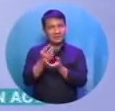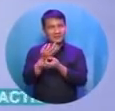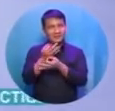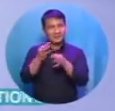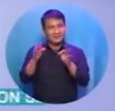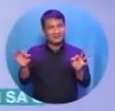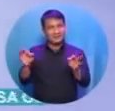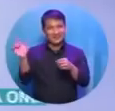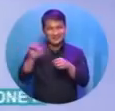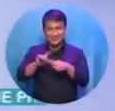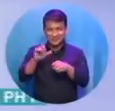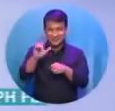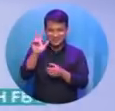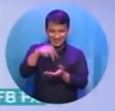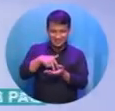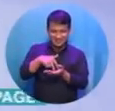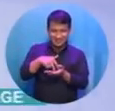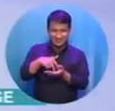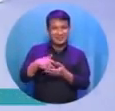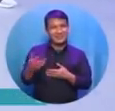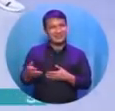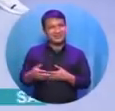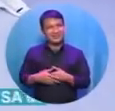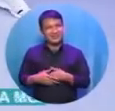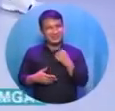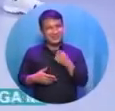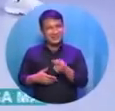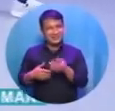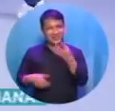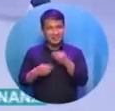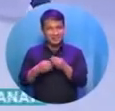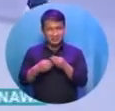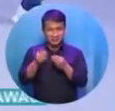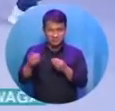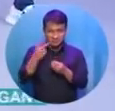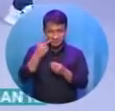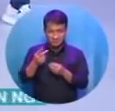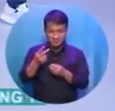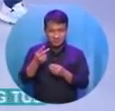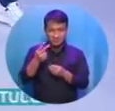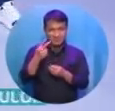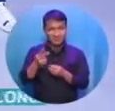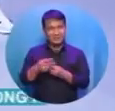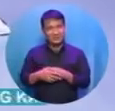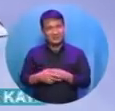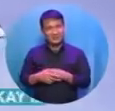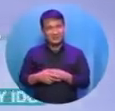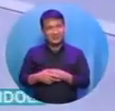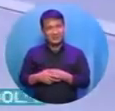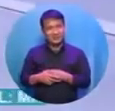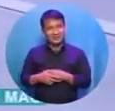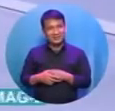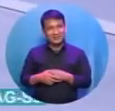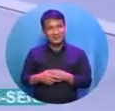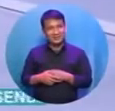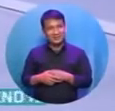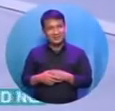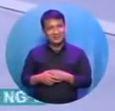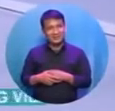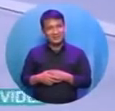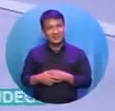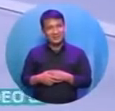load worth 3,000 pesos. Gusto niyo rin po mag-level up ang inyong viewing experience? Ayaw, ganun. Ano, lapit. Viewing